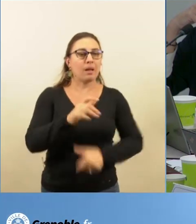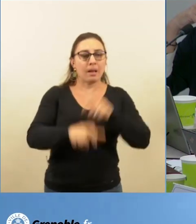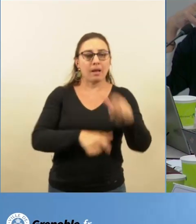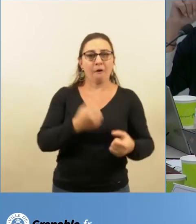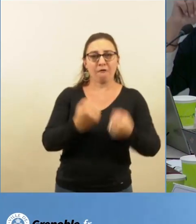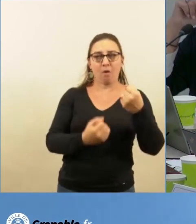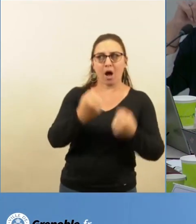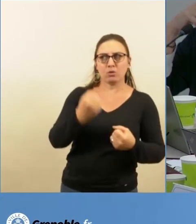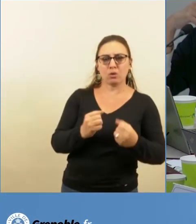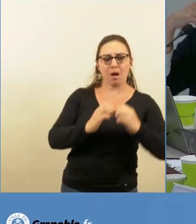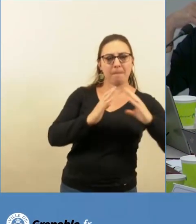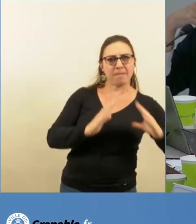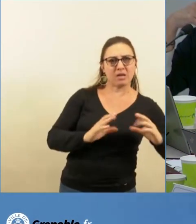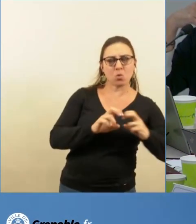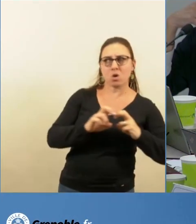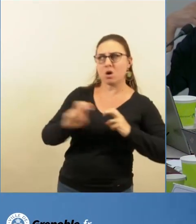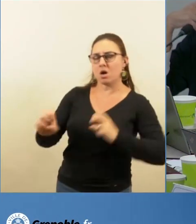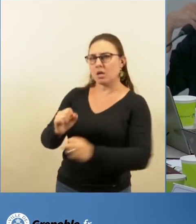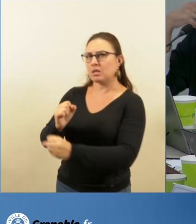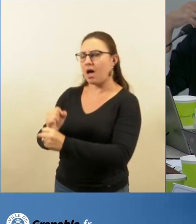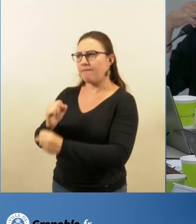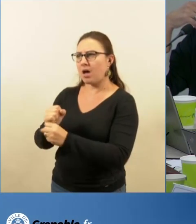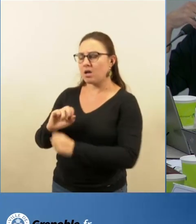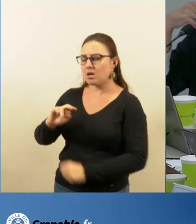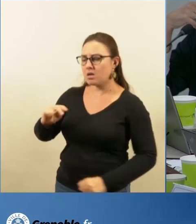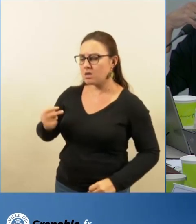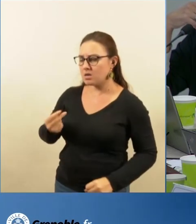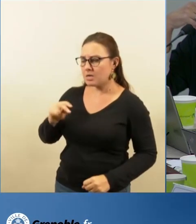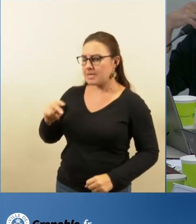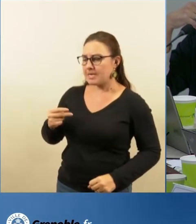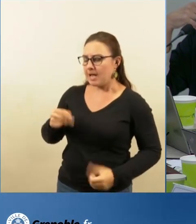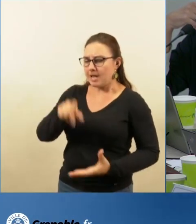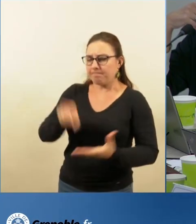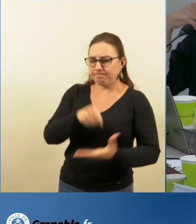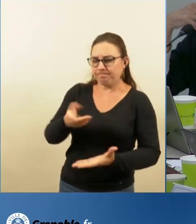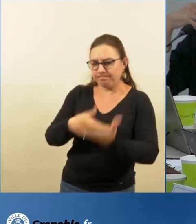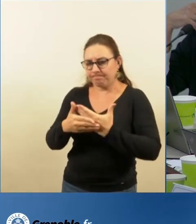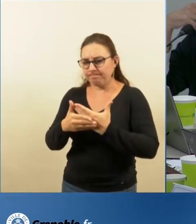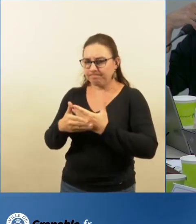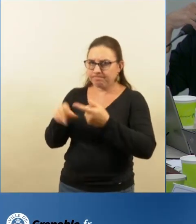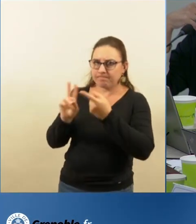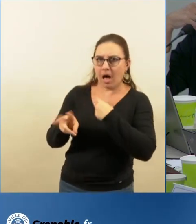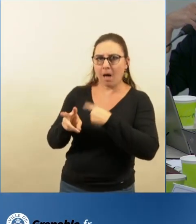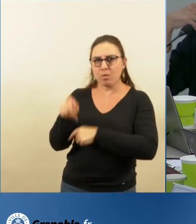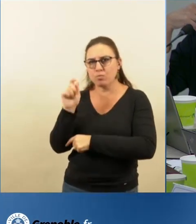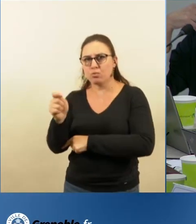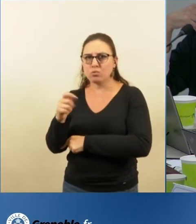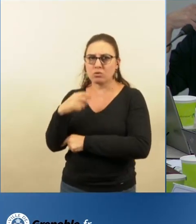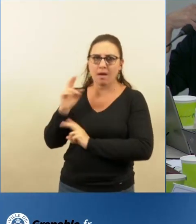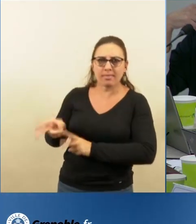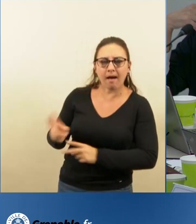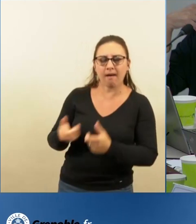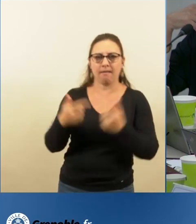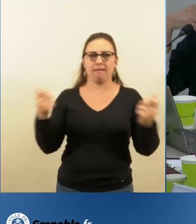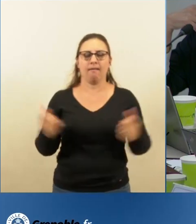de faire pour aller de leur domicile à leur travail à se reporter sur un mode plus doux de déplacement de nombreuses dérogations